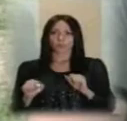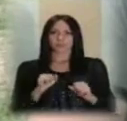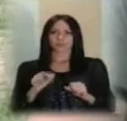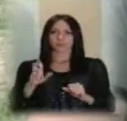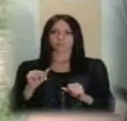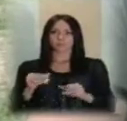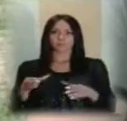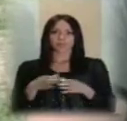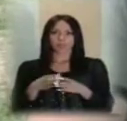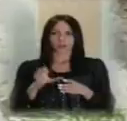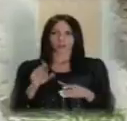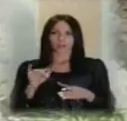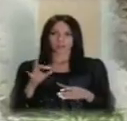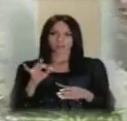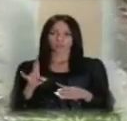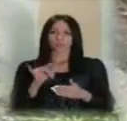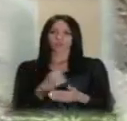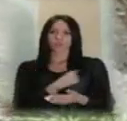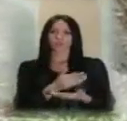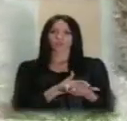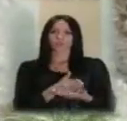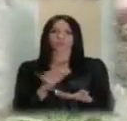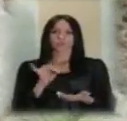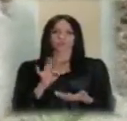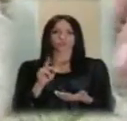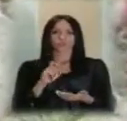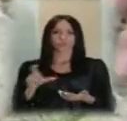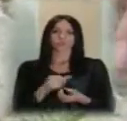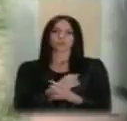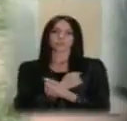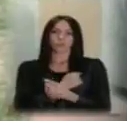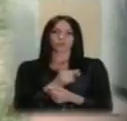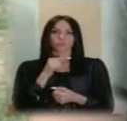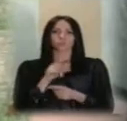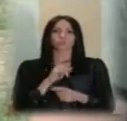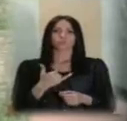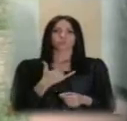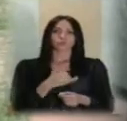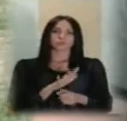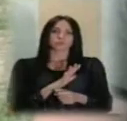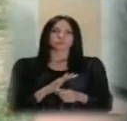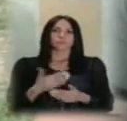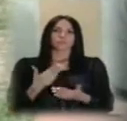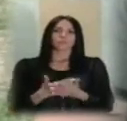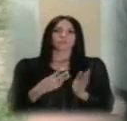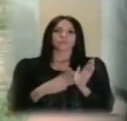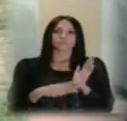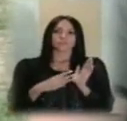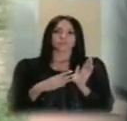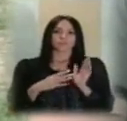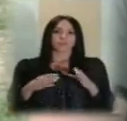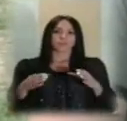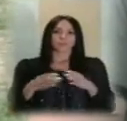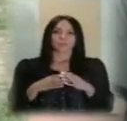солдат також 140-ї служби Ігор Коцар. Дякувати тоді, що у нас була поряд 80-та аеромобільна бригада, нам вдалося вийти з